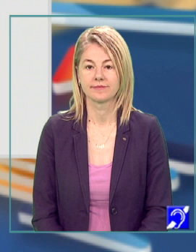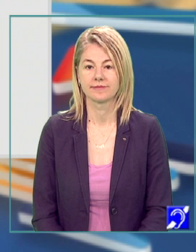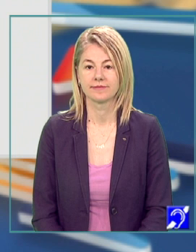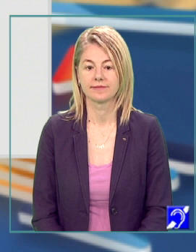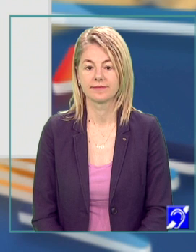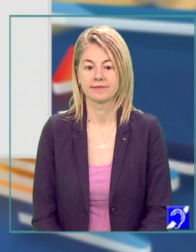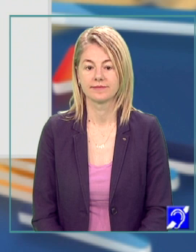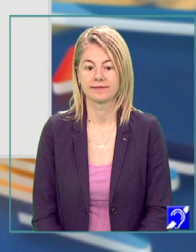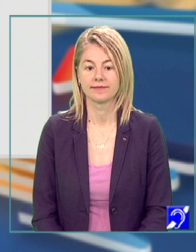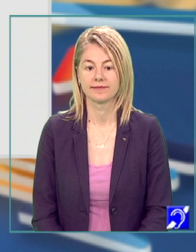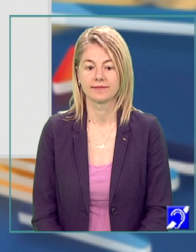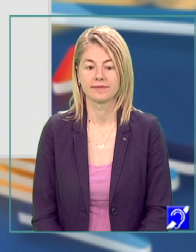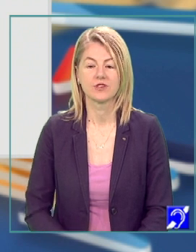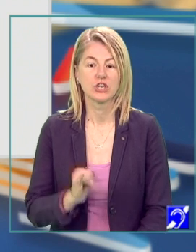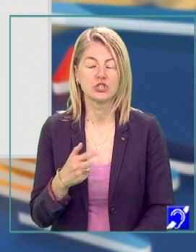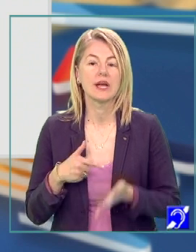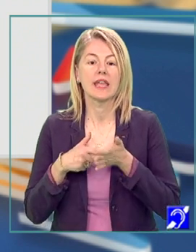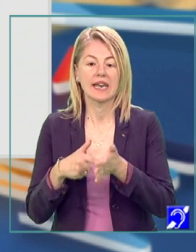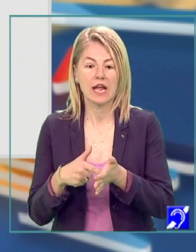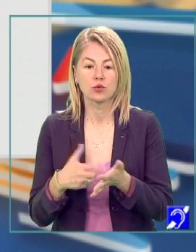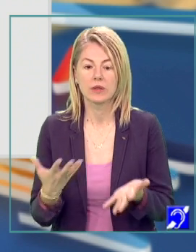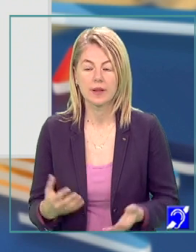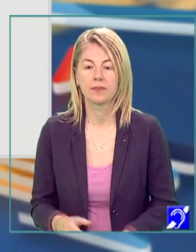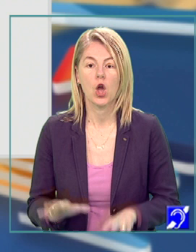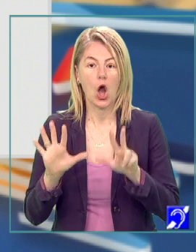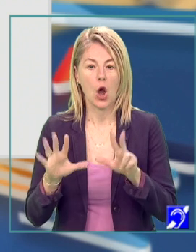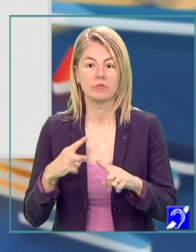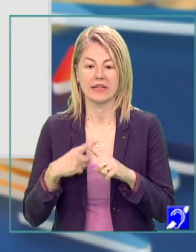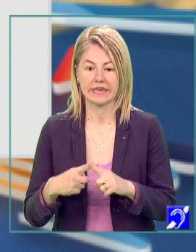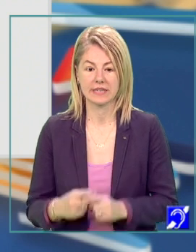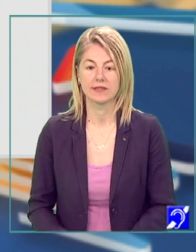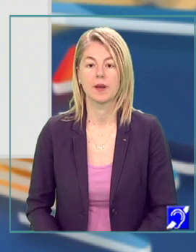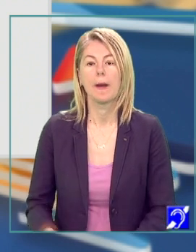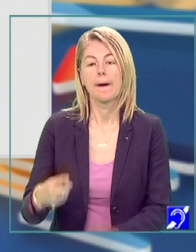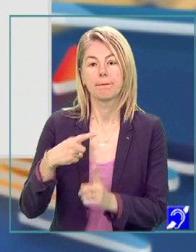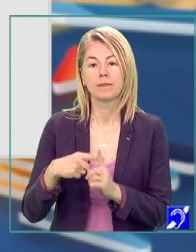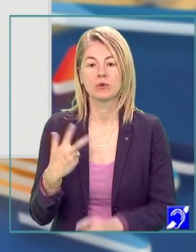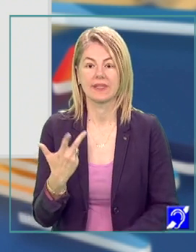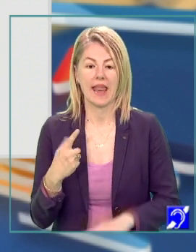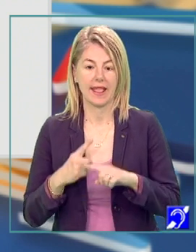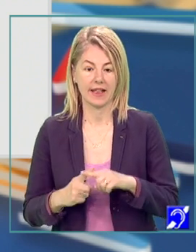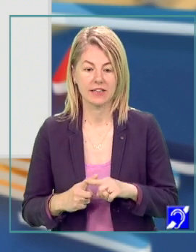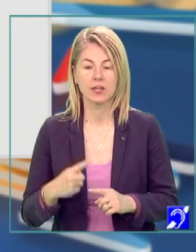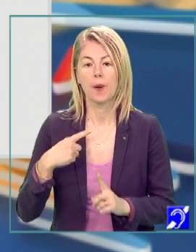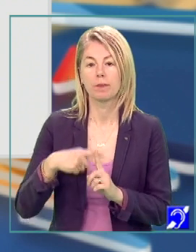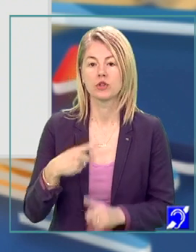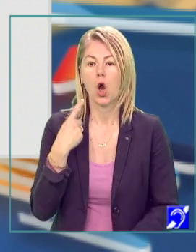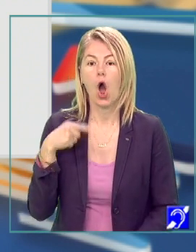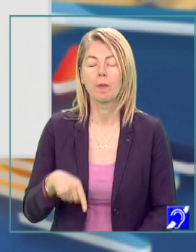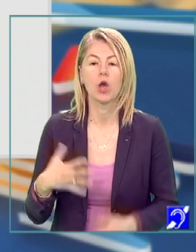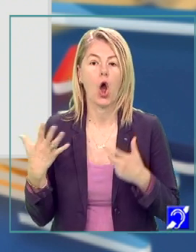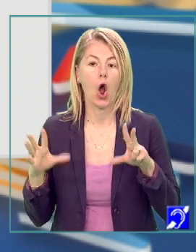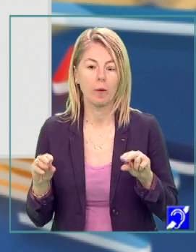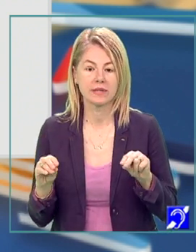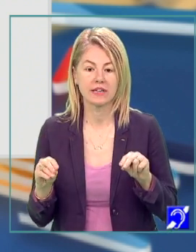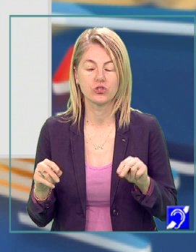și aici cu 20. Și obținem 8x plus 3x plus